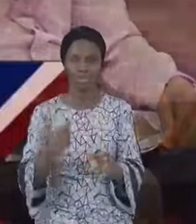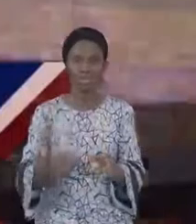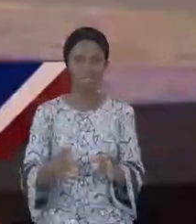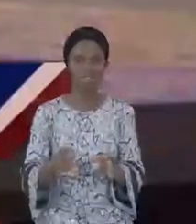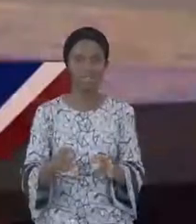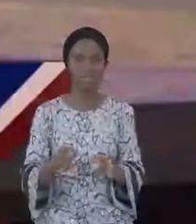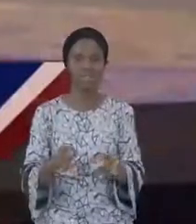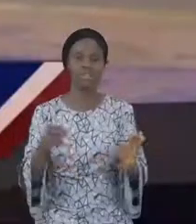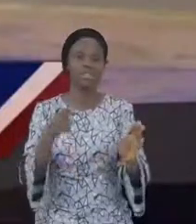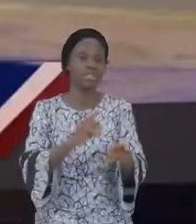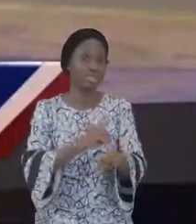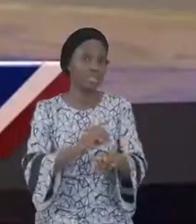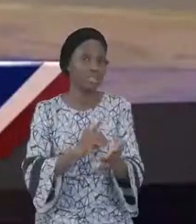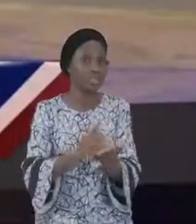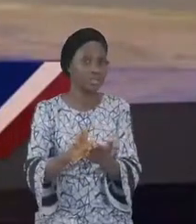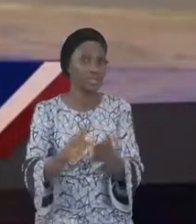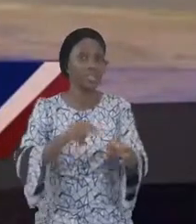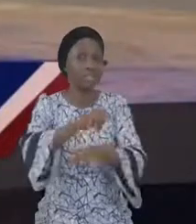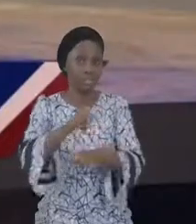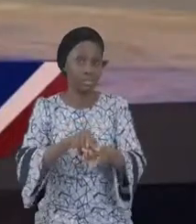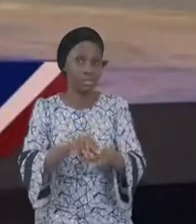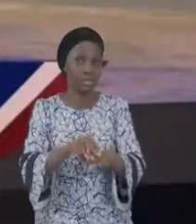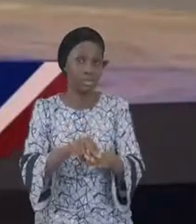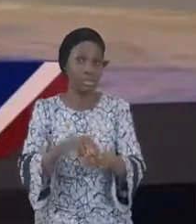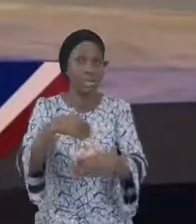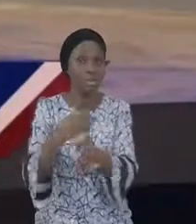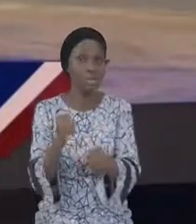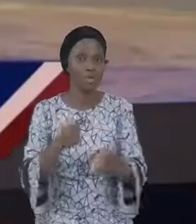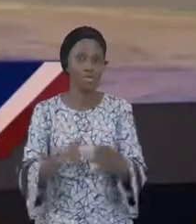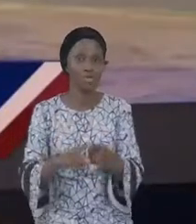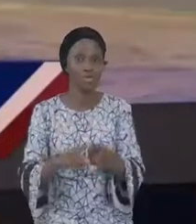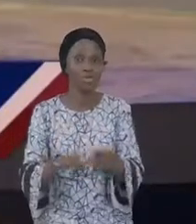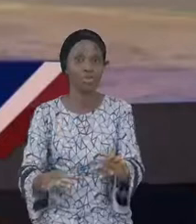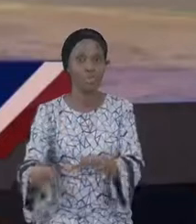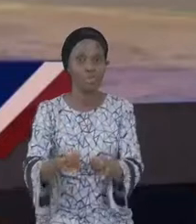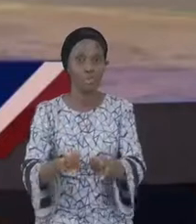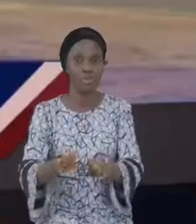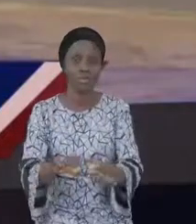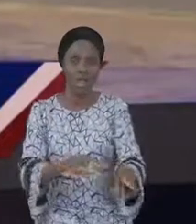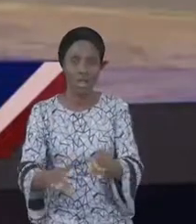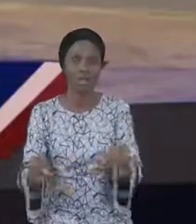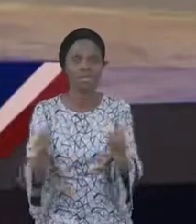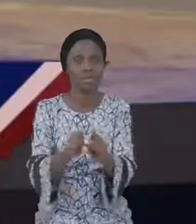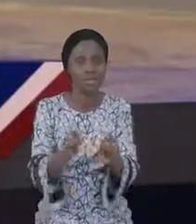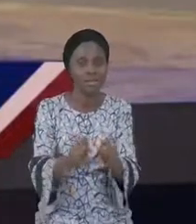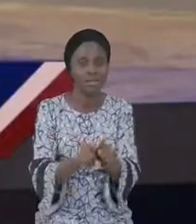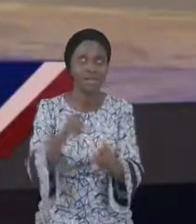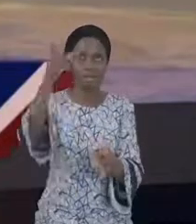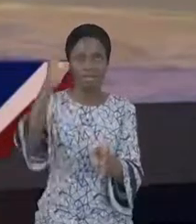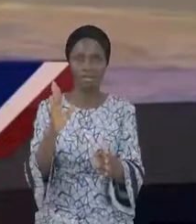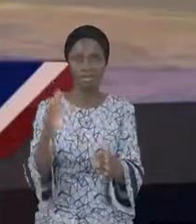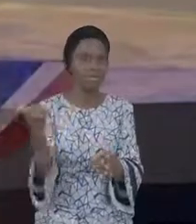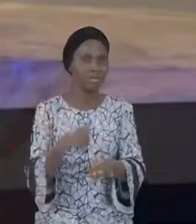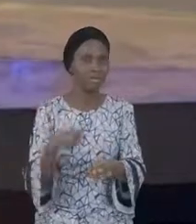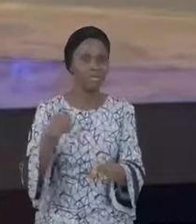nature divine like nous fait God. Agir comme Dieu. Whenever we read the scriptures, toutes les fois que nous lisons les Écritures, interpret nous